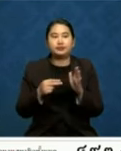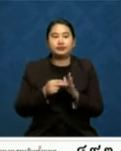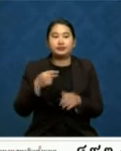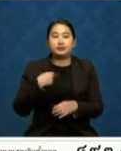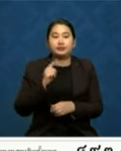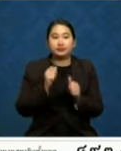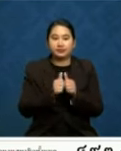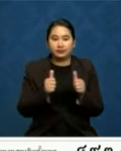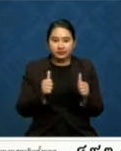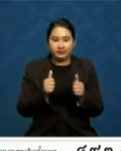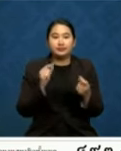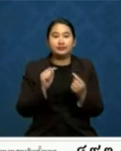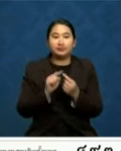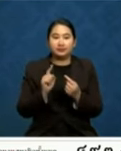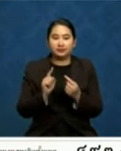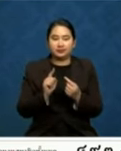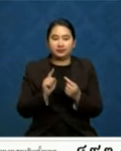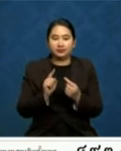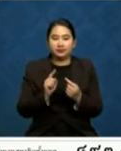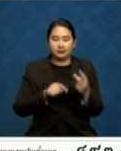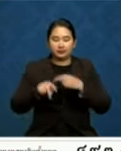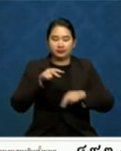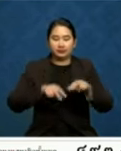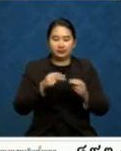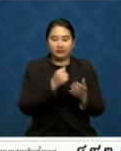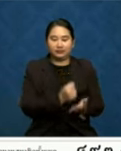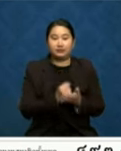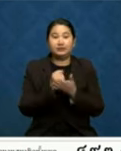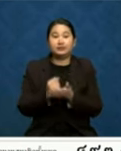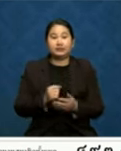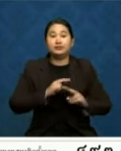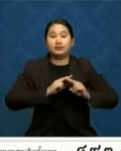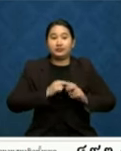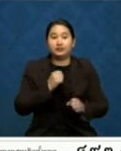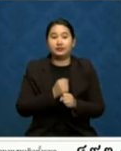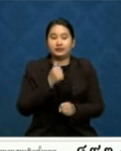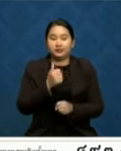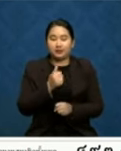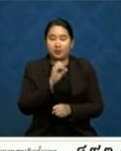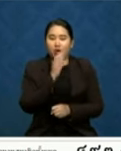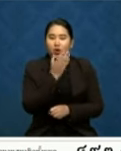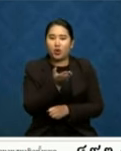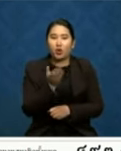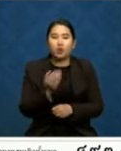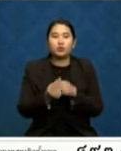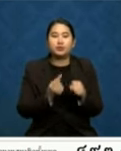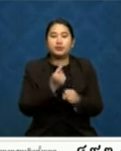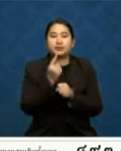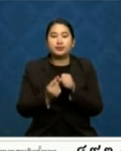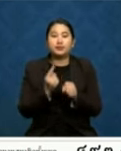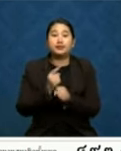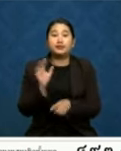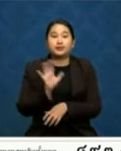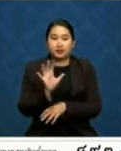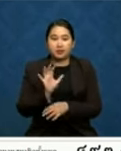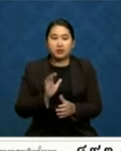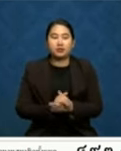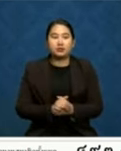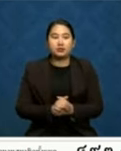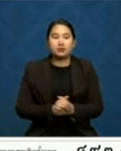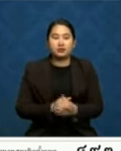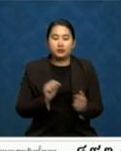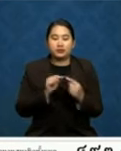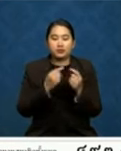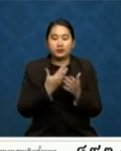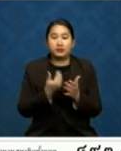ยชน์ในการที่จะได้ดูแลช่วยเหลือตัวเองไม่ต้องมาร้องขอในแต่ละปีโดยใช้ในส่วนของภ